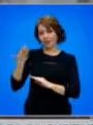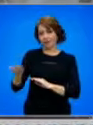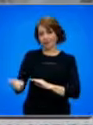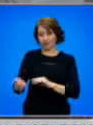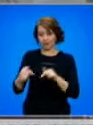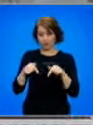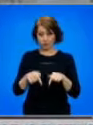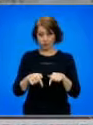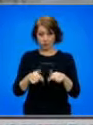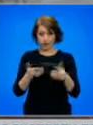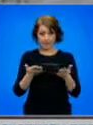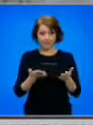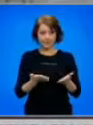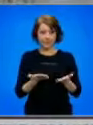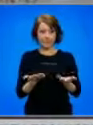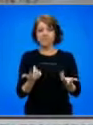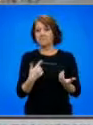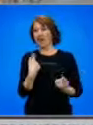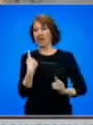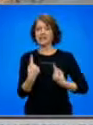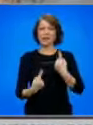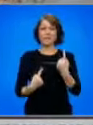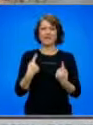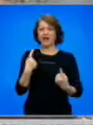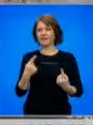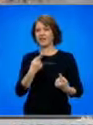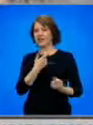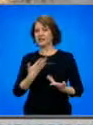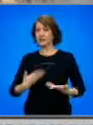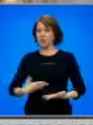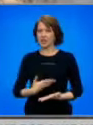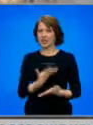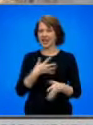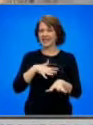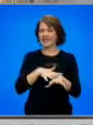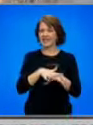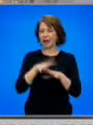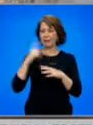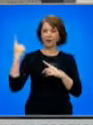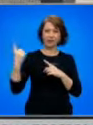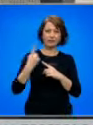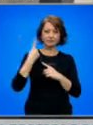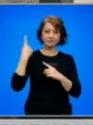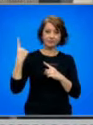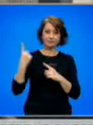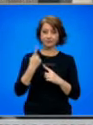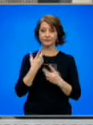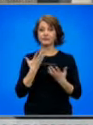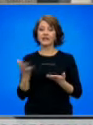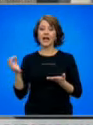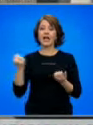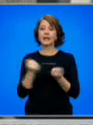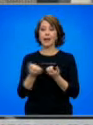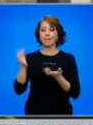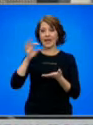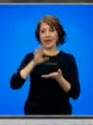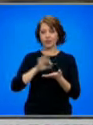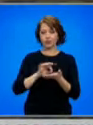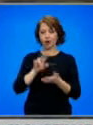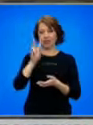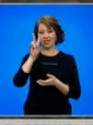вън тук. Позабавляваха се от системата и бързо се реагира и от пожарната. На място пристигнали и два екипа